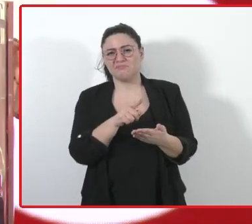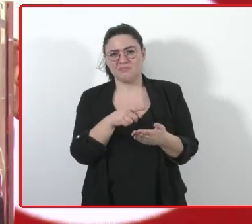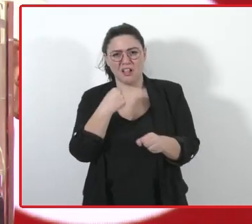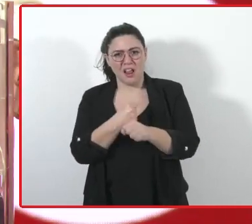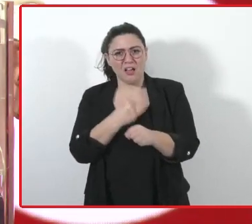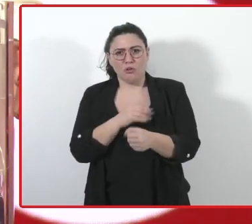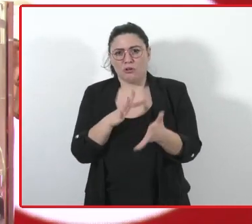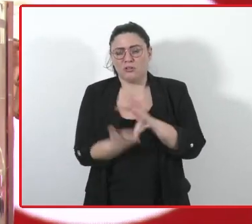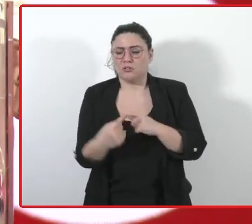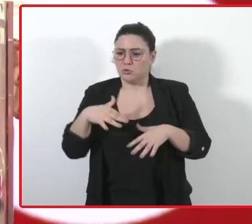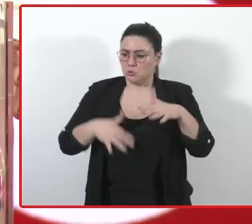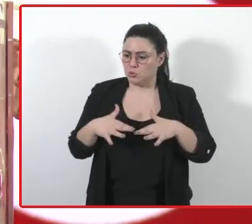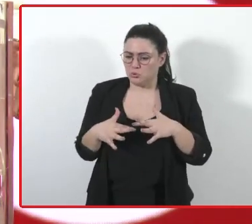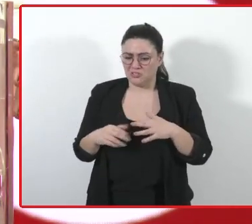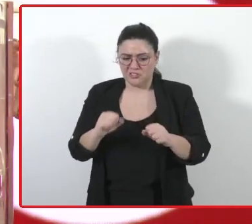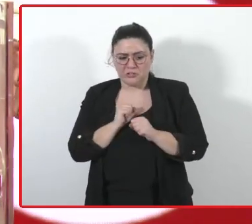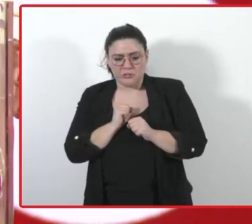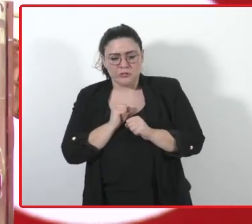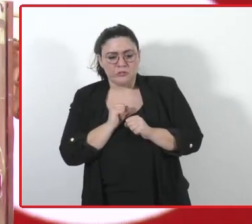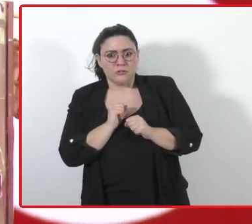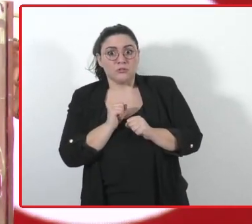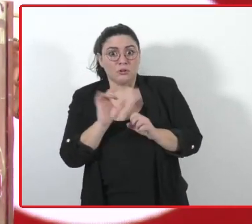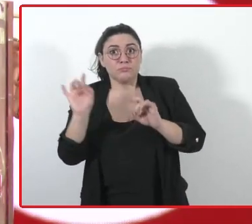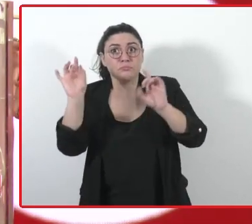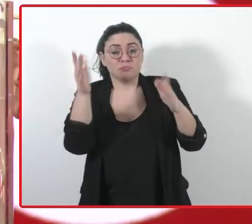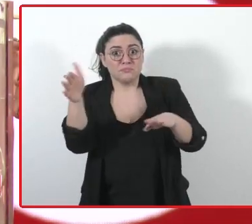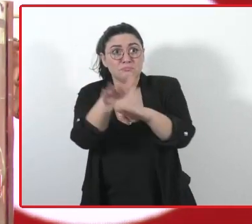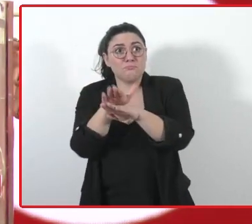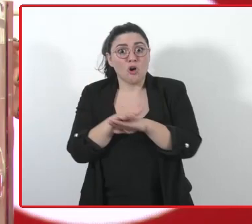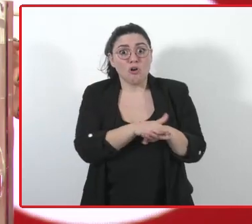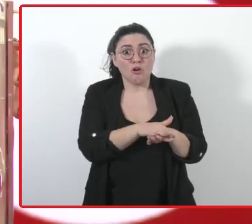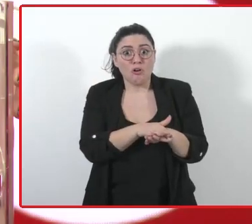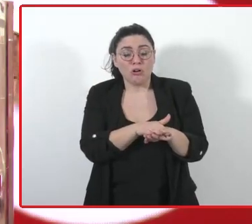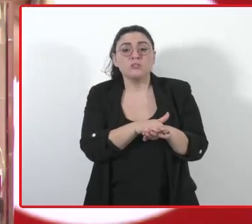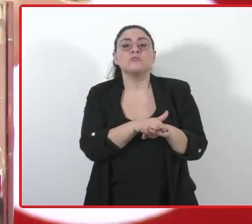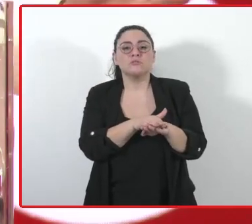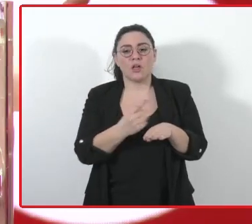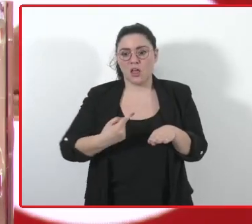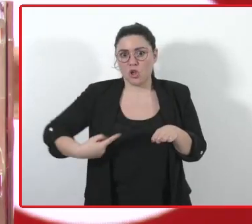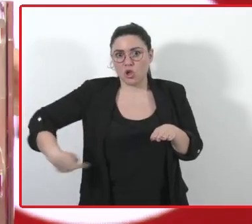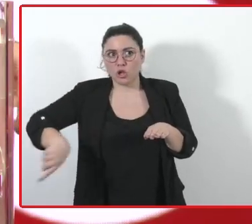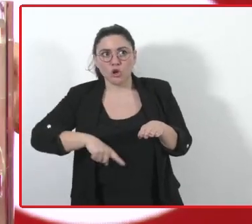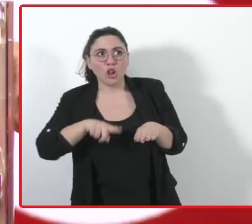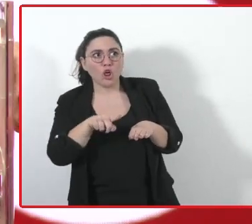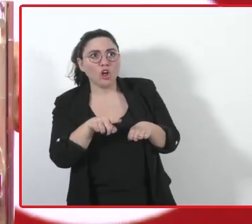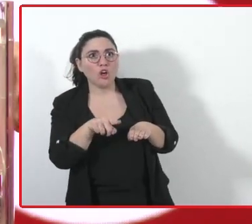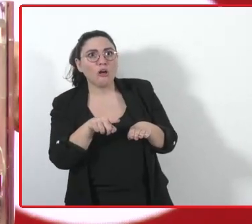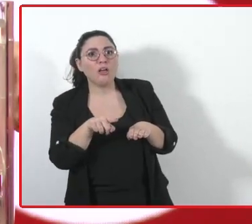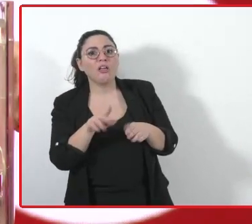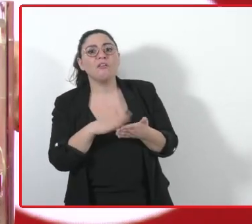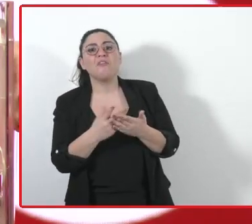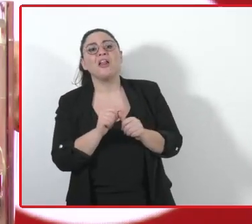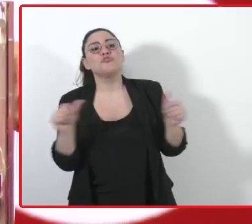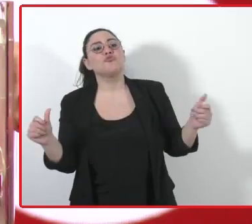sfiducia E a tratti morte noi non siamo quell'esercizio Democratico noi siamo